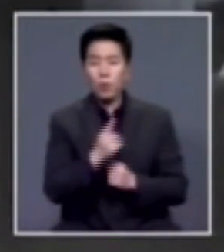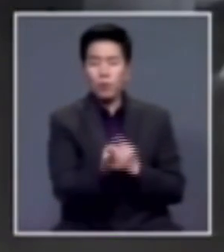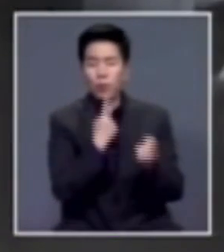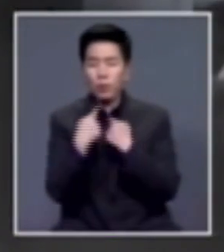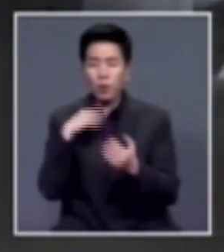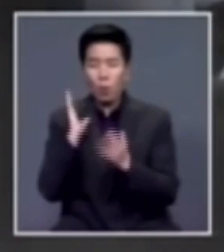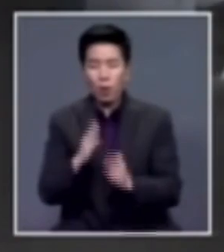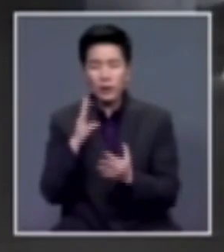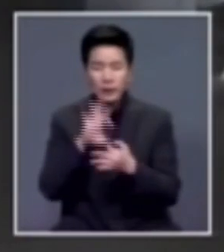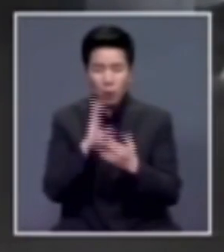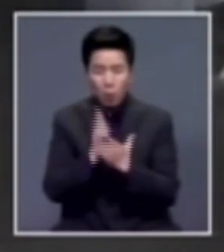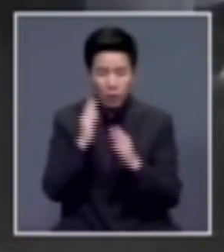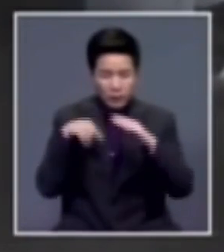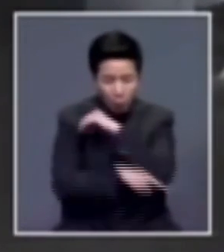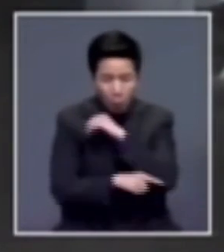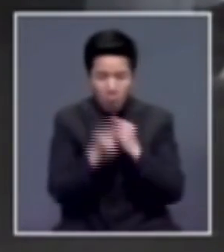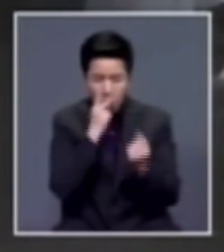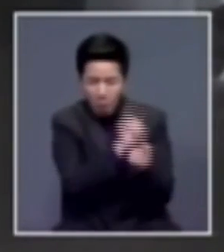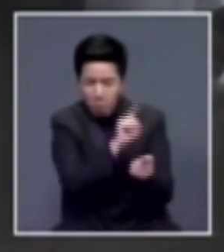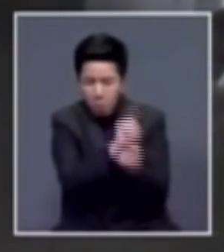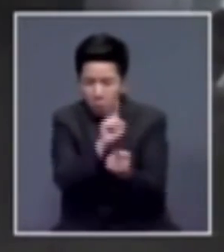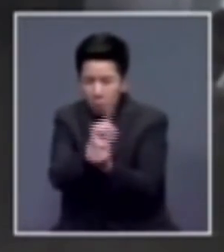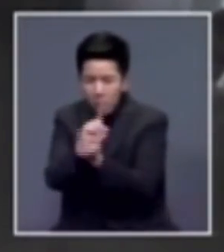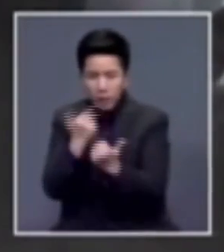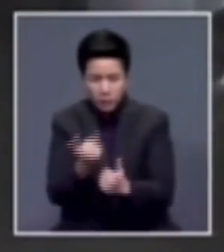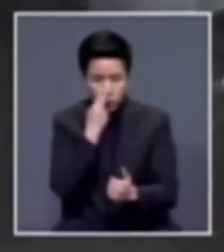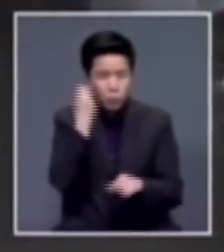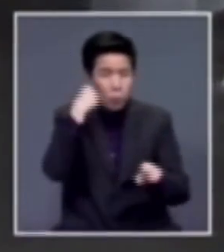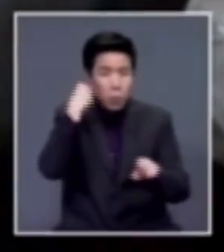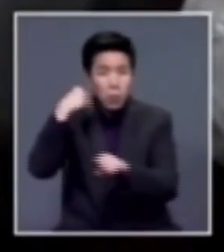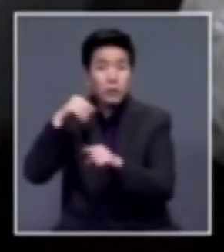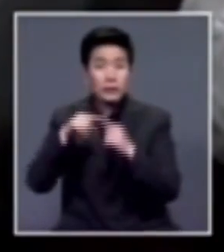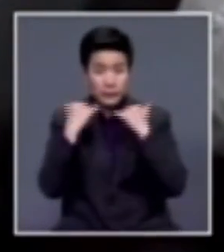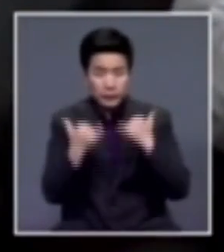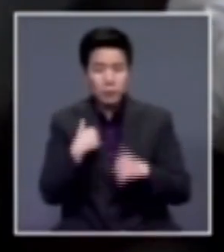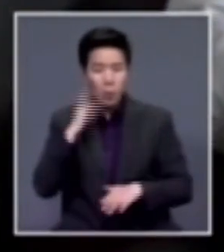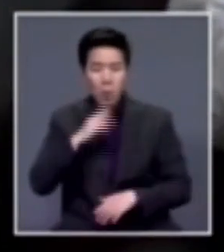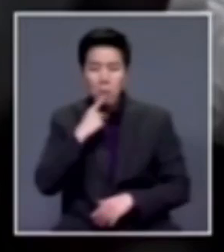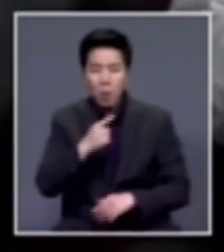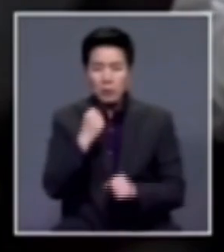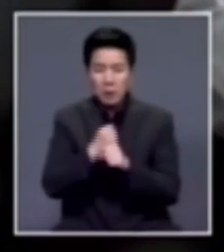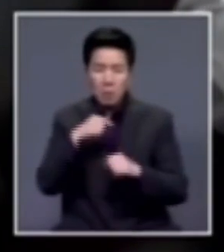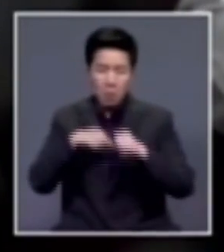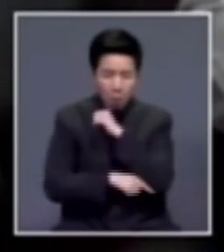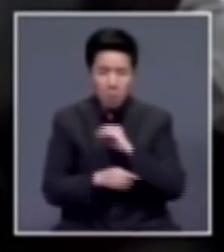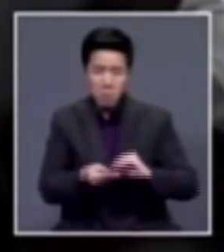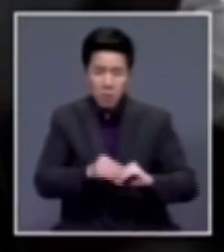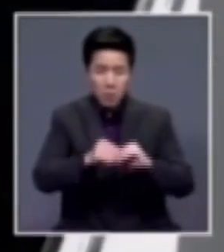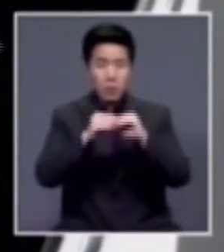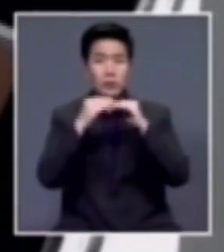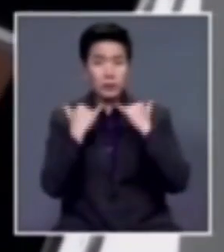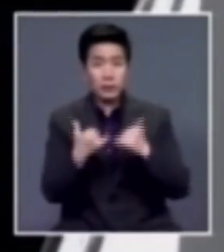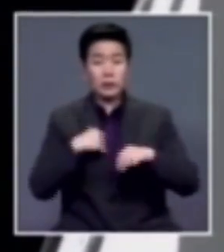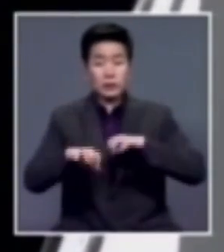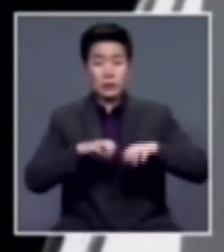การทุจริตที่มีความถี่มากขึ้นและหลากหลายประเด็นในสังคมทุกวันนี้นั้นอาจจะถูกบิดเบือนว่ามีการกระทำทุจริตมากขึ้นภายใต้